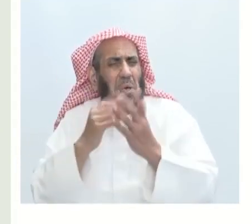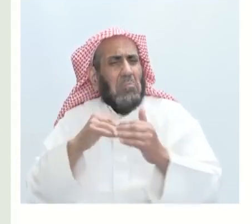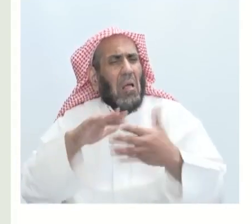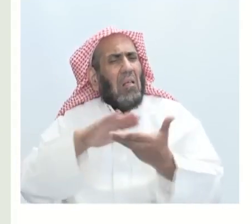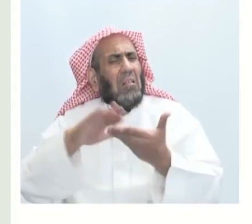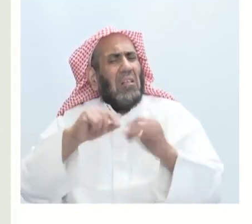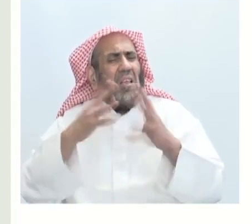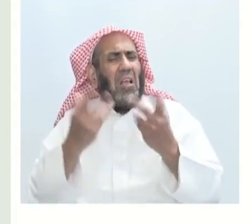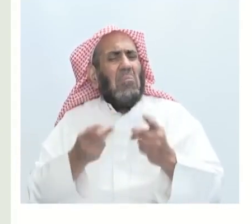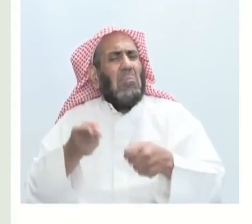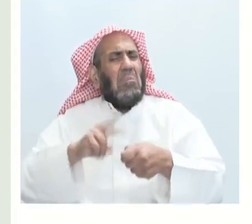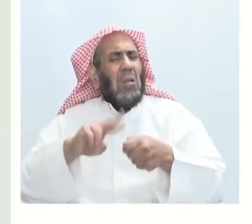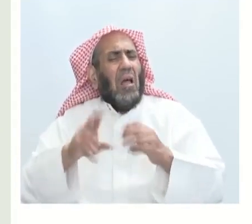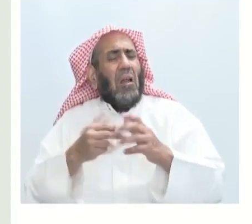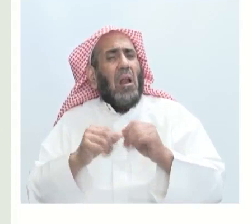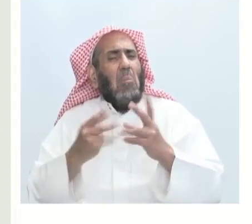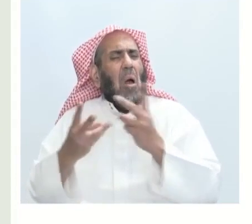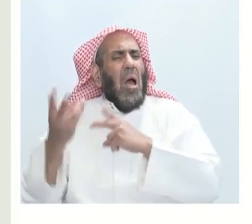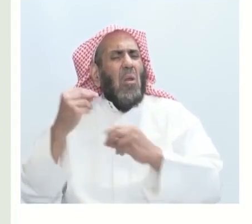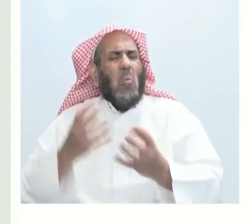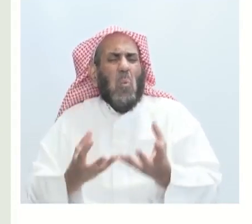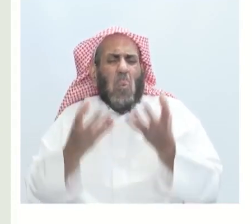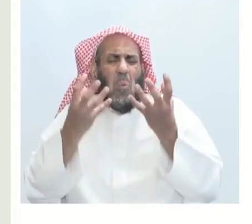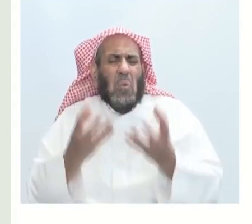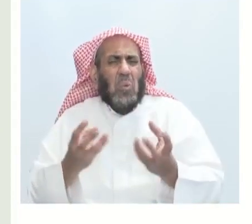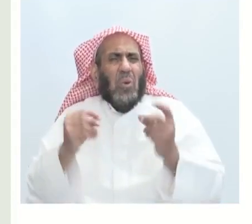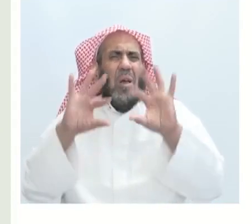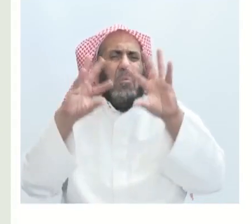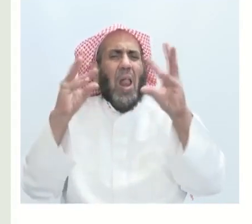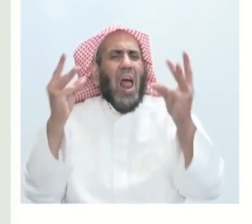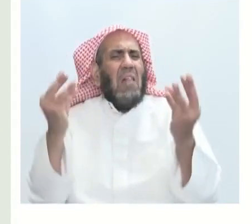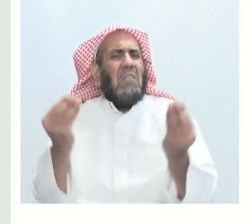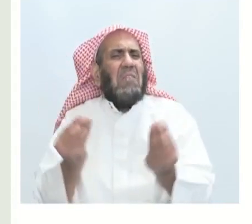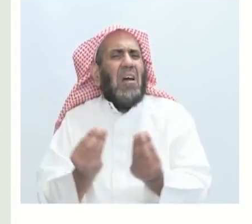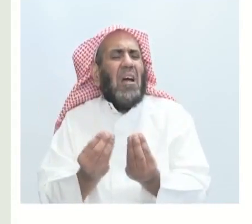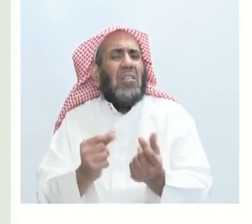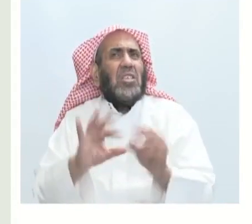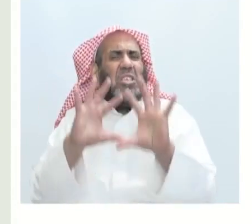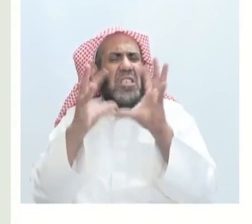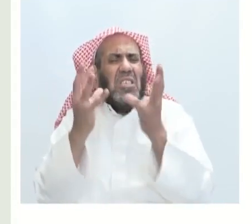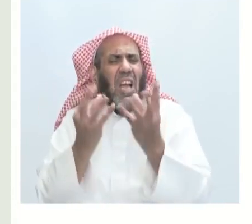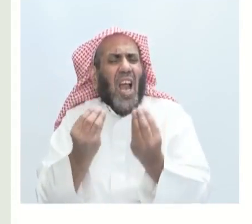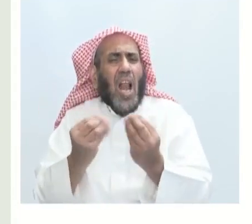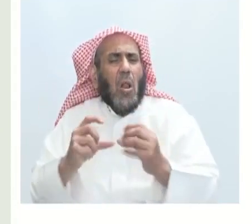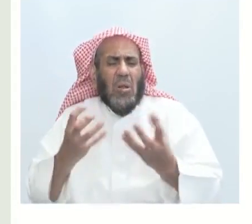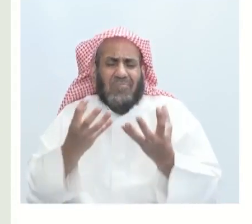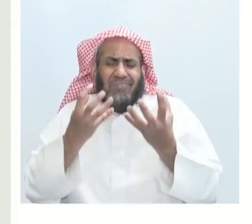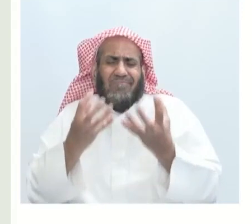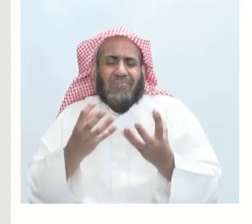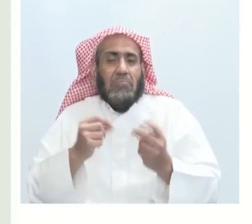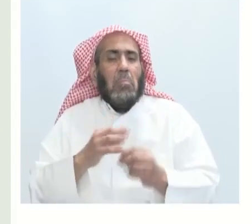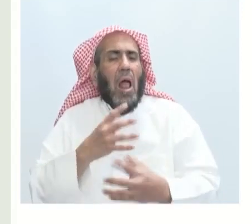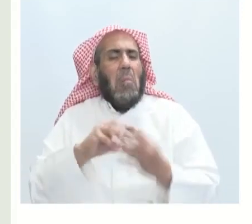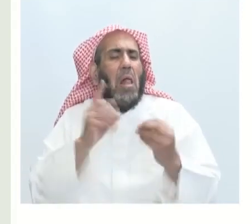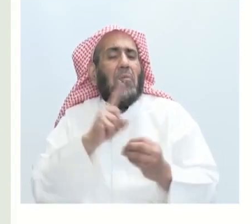وتكرار الموضوعات التي كانت مثقله بالزخارف اللفظيه في الشكل كما كان سمه الشعر في العصر العثماني